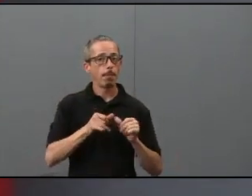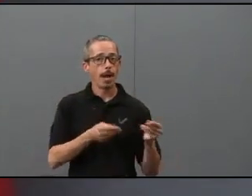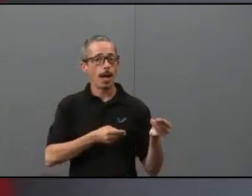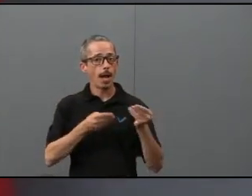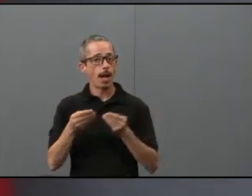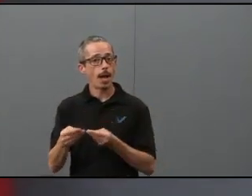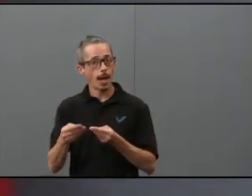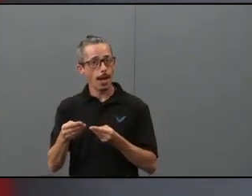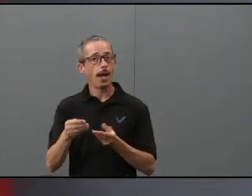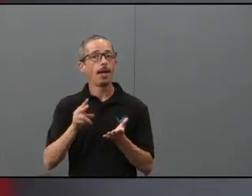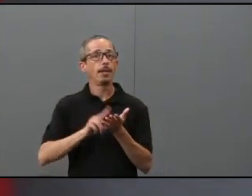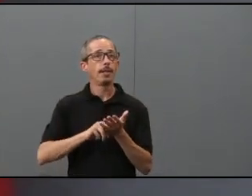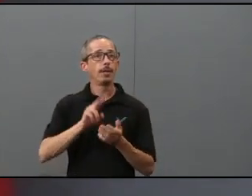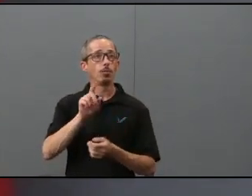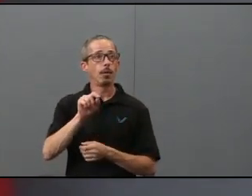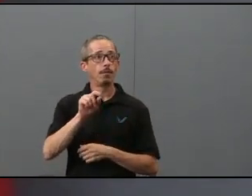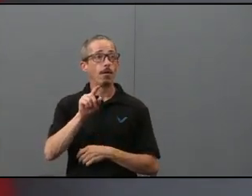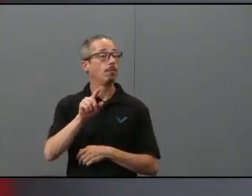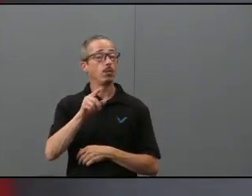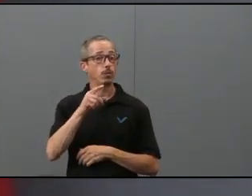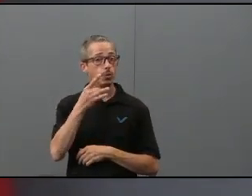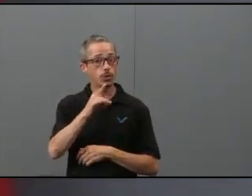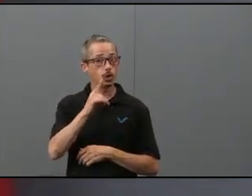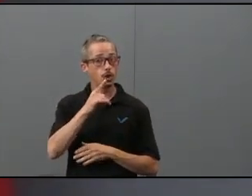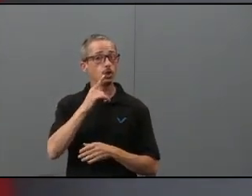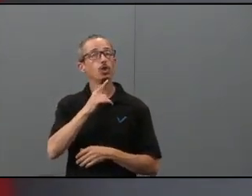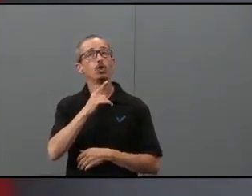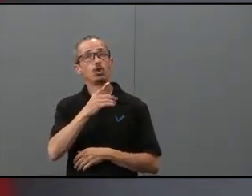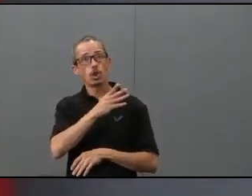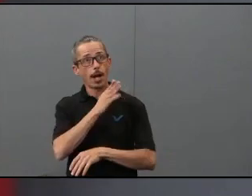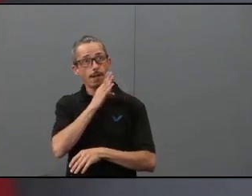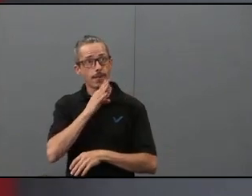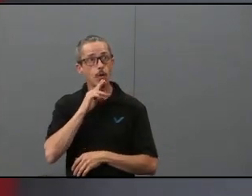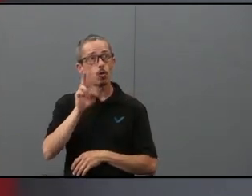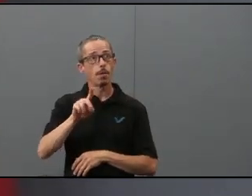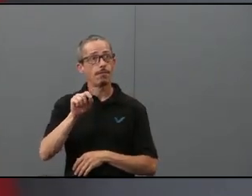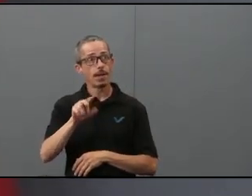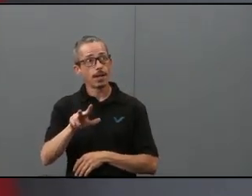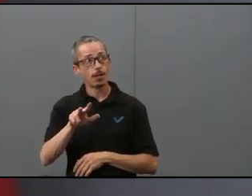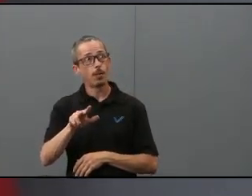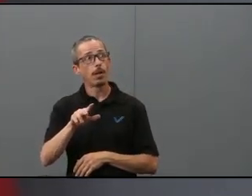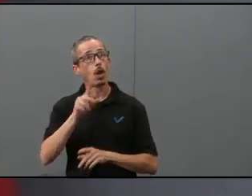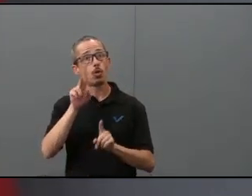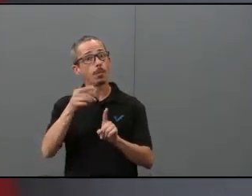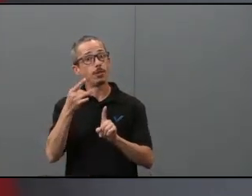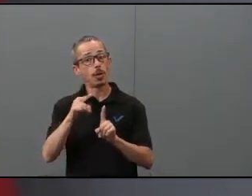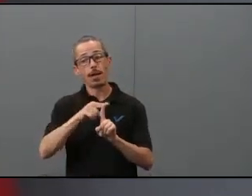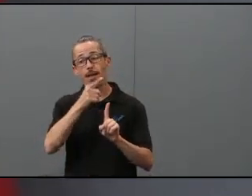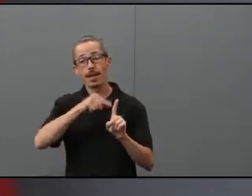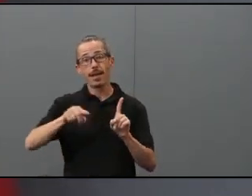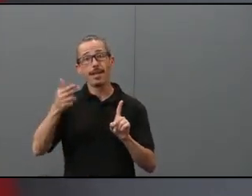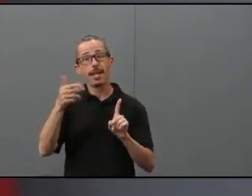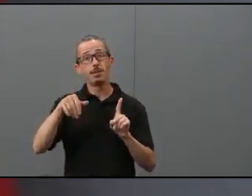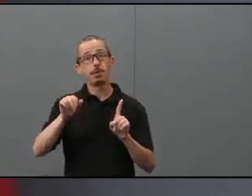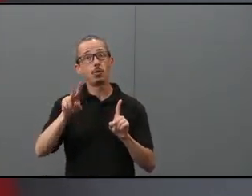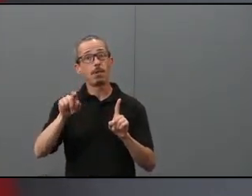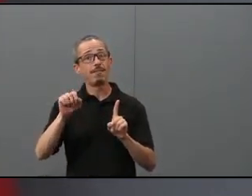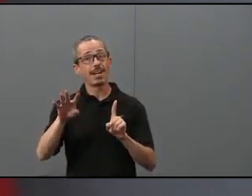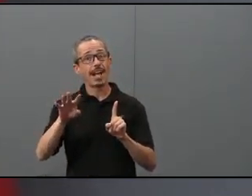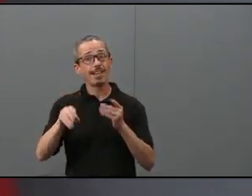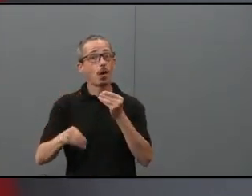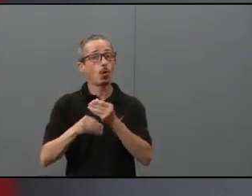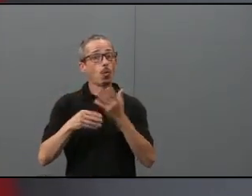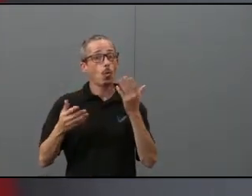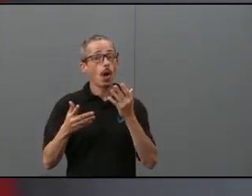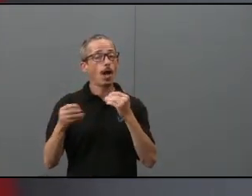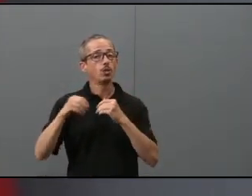24 janvier 2018 et les plans de construction daté du 13 mai 2024 concernant l'ajout d'un